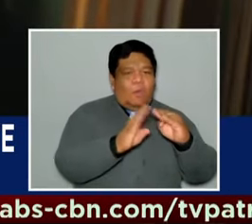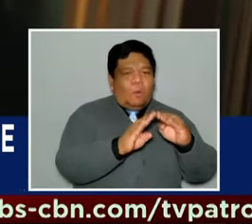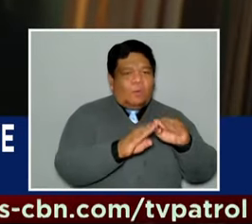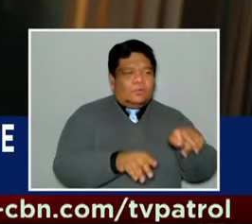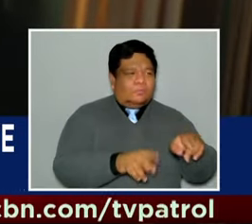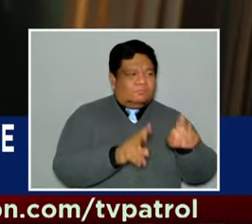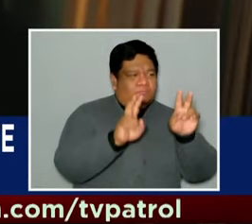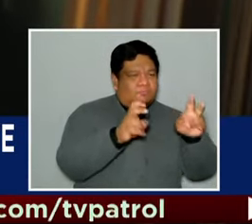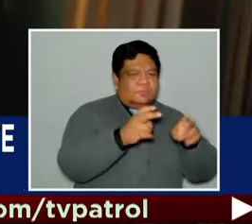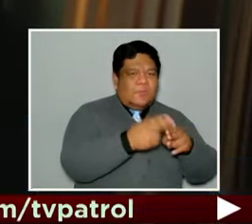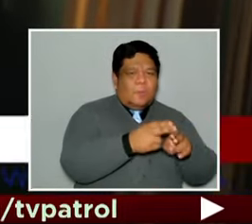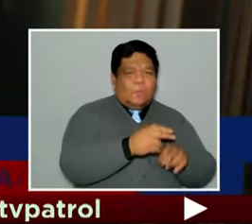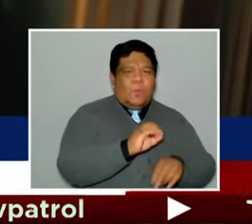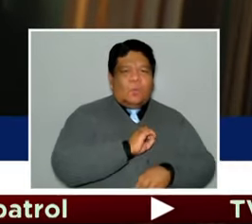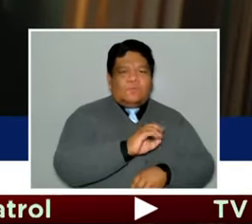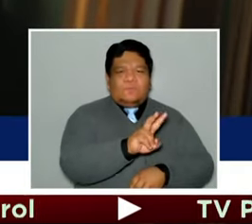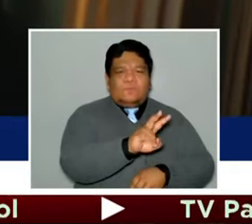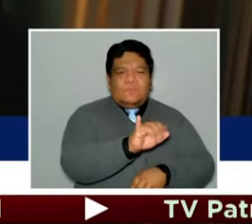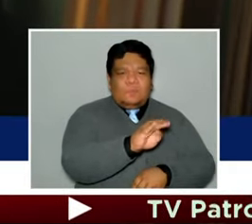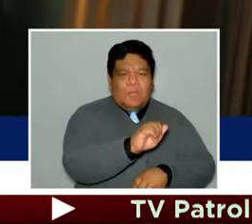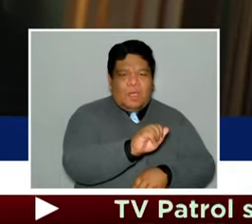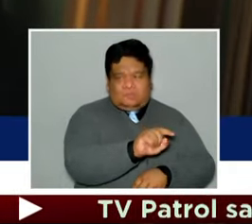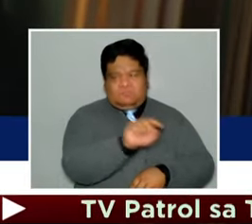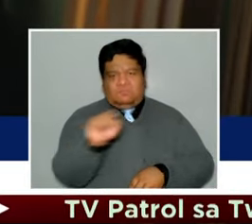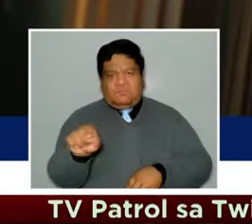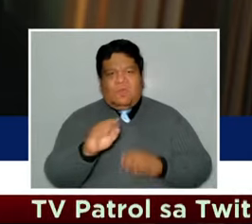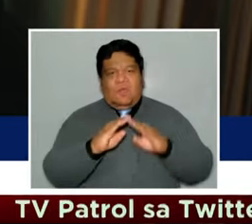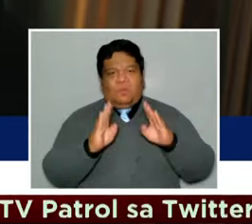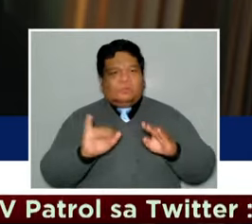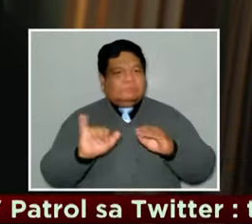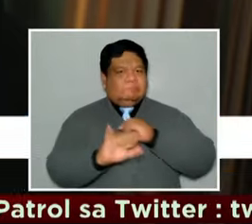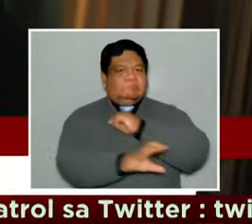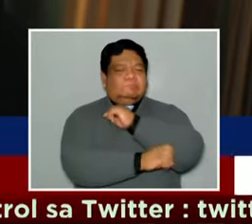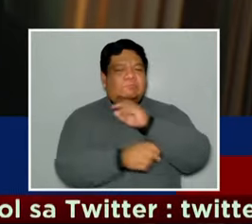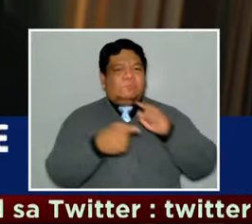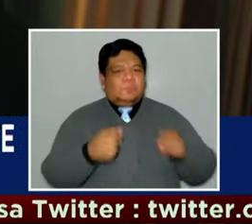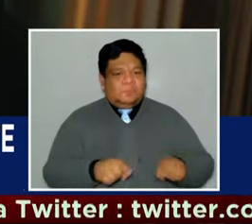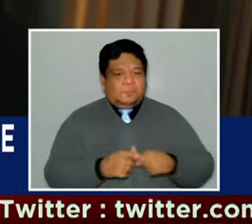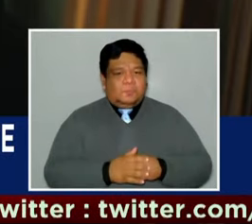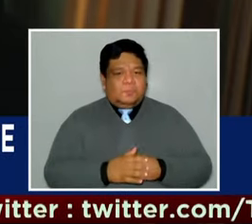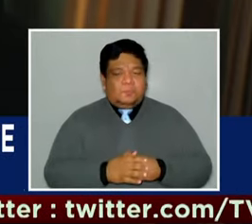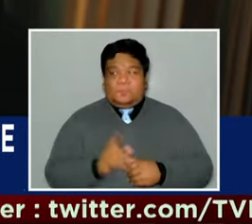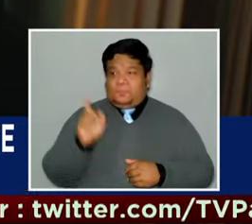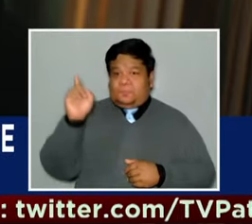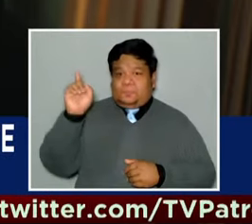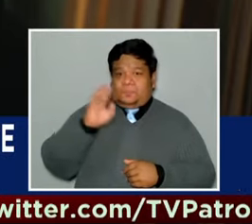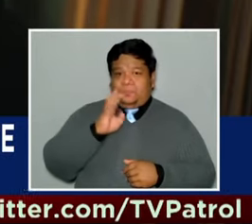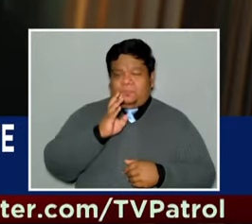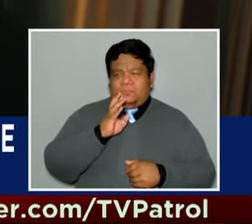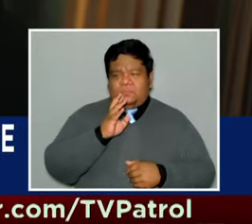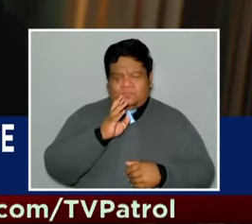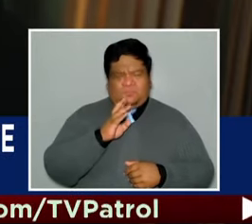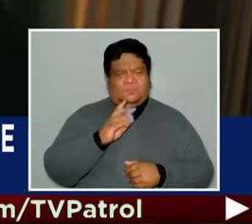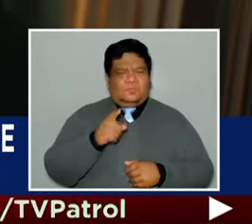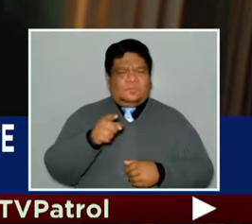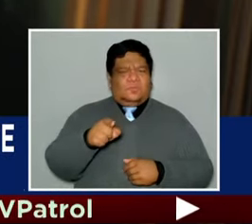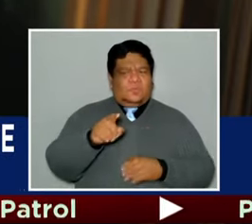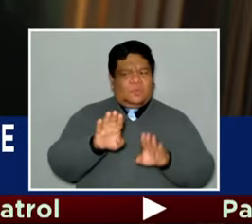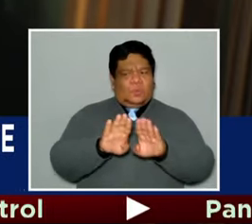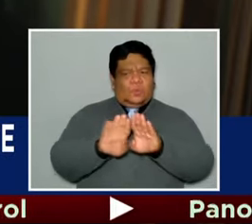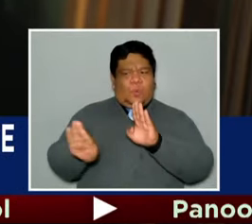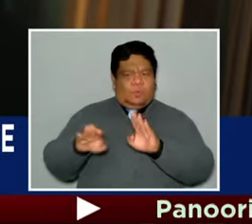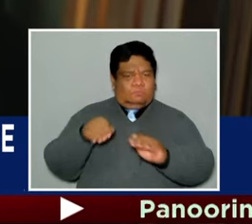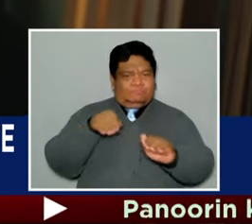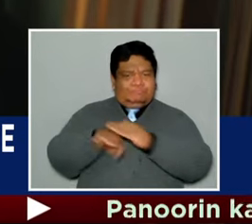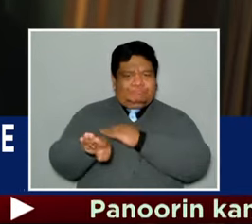ko na yung aming back door going to the kitchen naka-unlock na. Malakas ang loob ng pumasok. Nakadalawang bahay